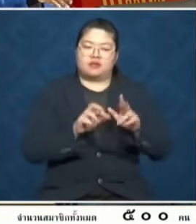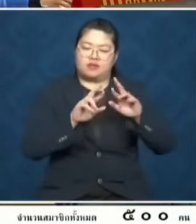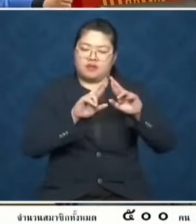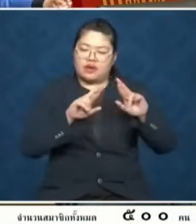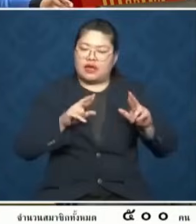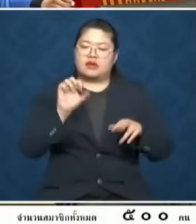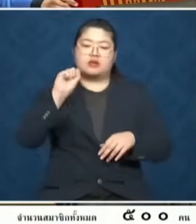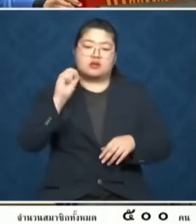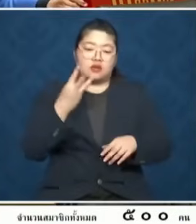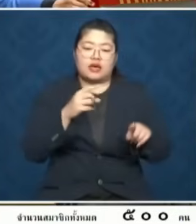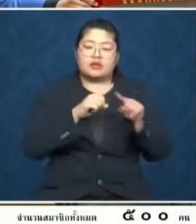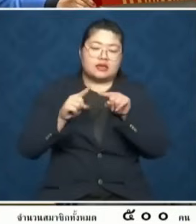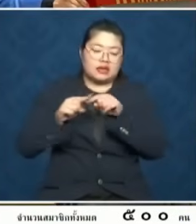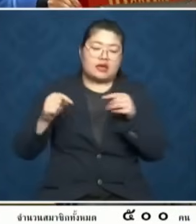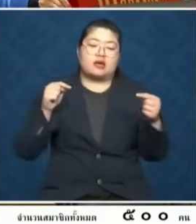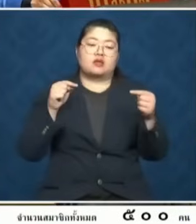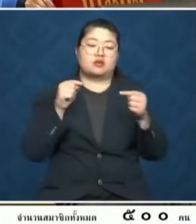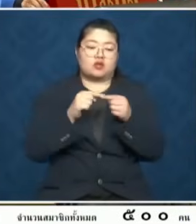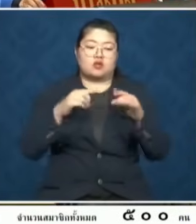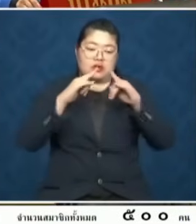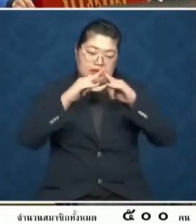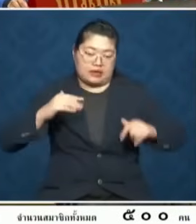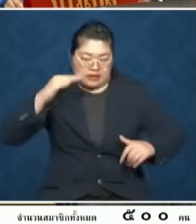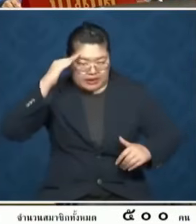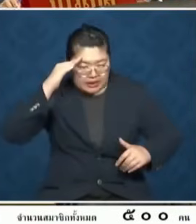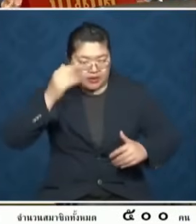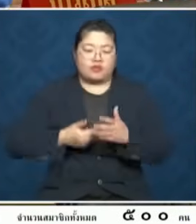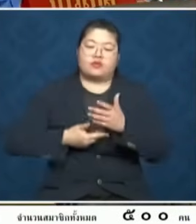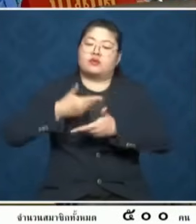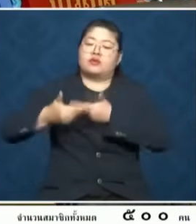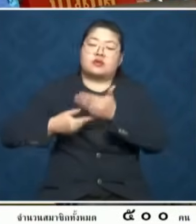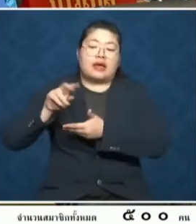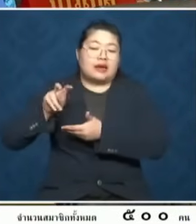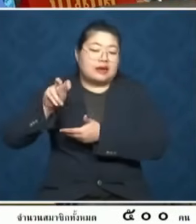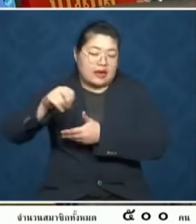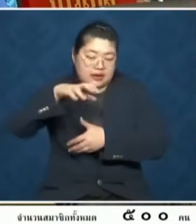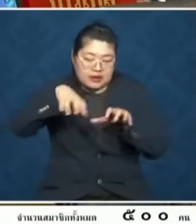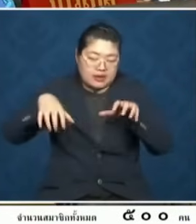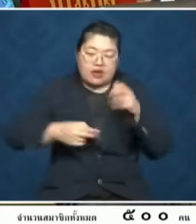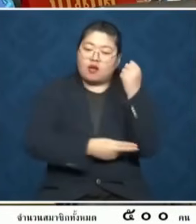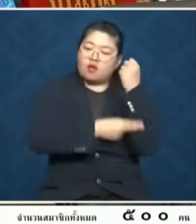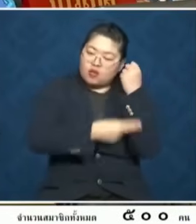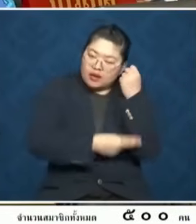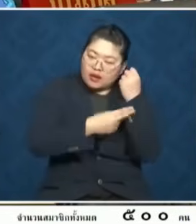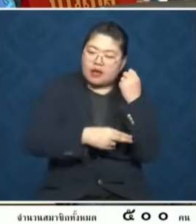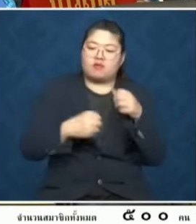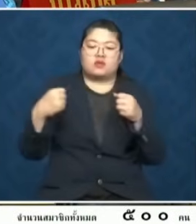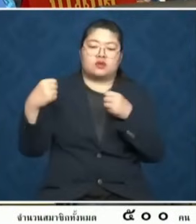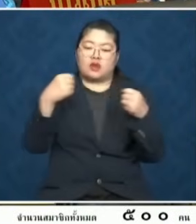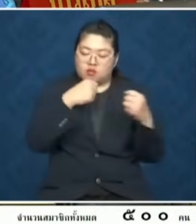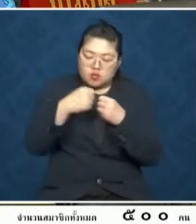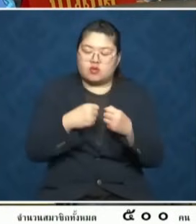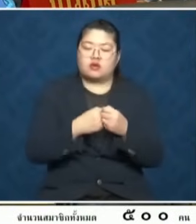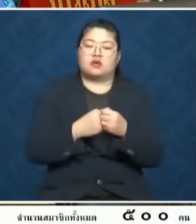สวัสดิการในค่ายทหารมีธุรกิจตลาดนัดกิจการสโมสรโรงแรมสนามมวยสนามม้าสนาม